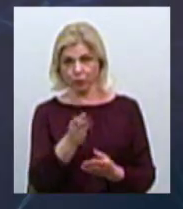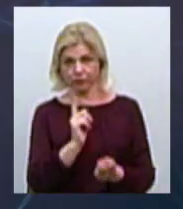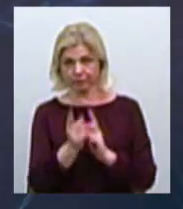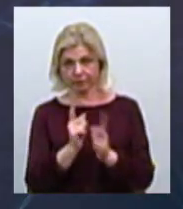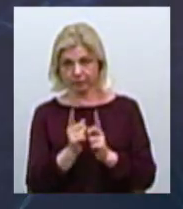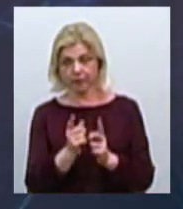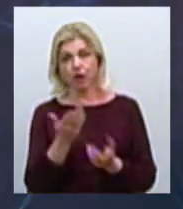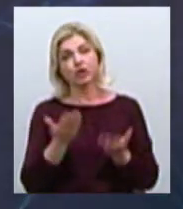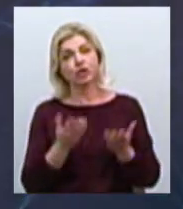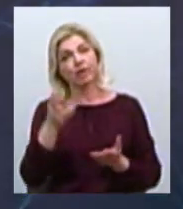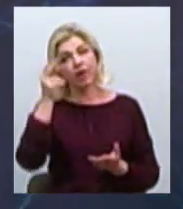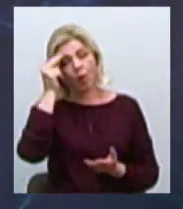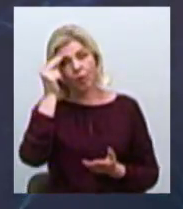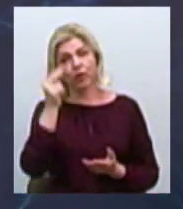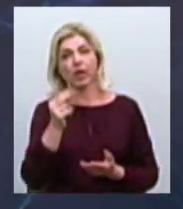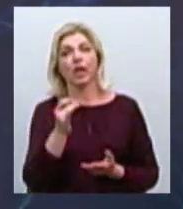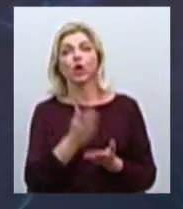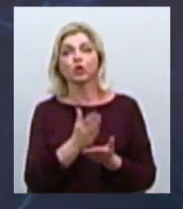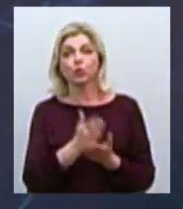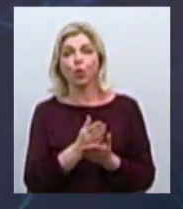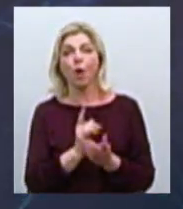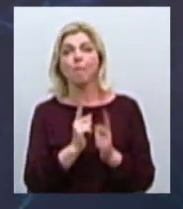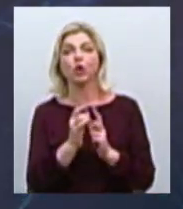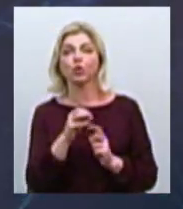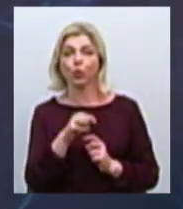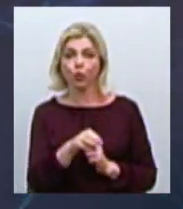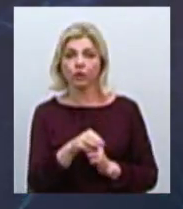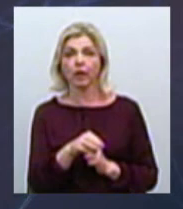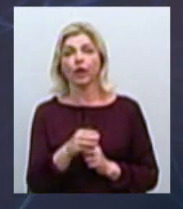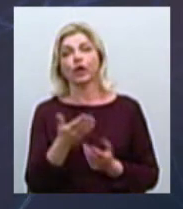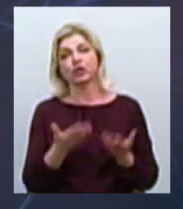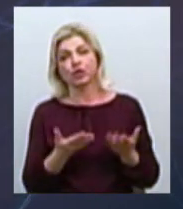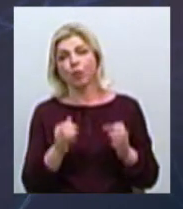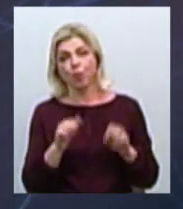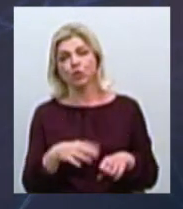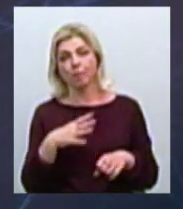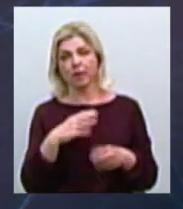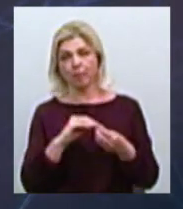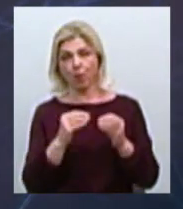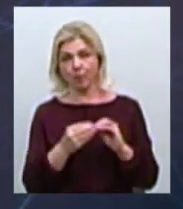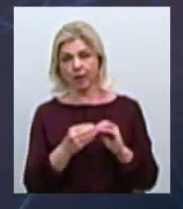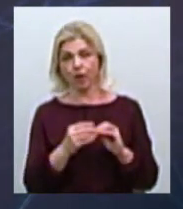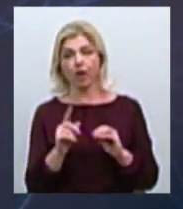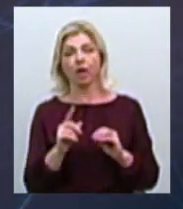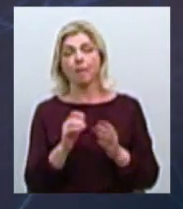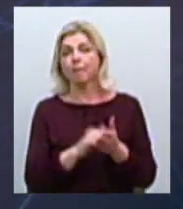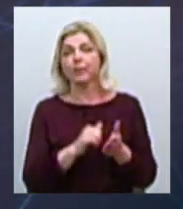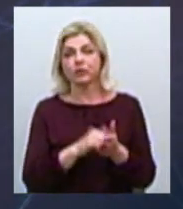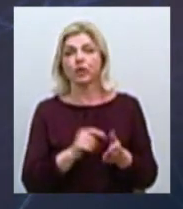Чи враховуються якимось чином існуючі маршрути? І чи можуть бути проблеми саме через те,